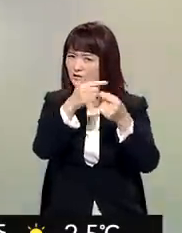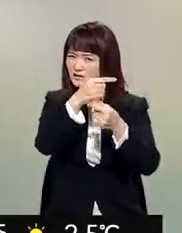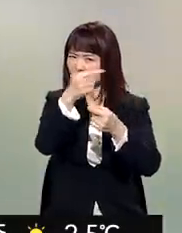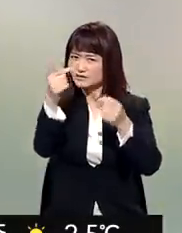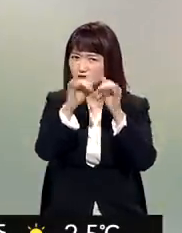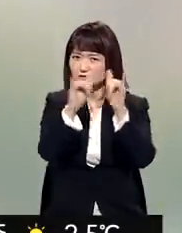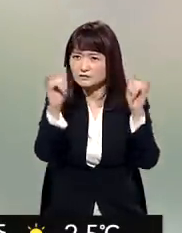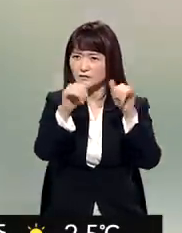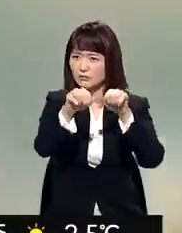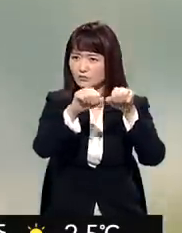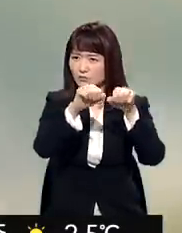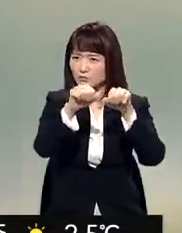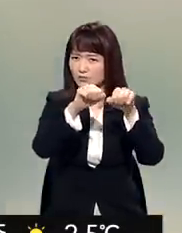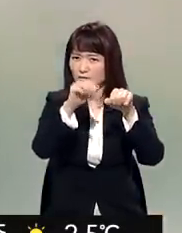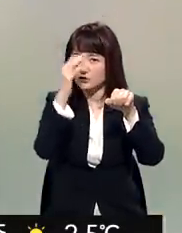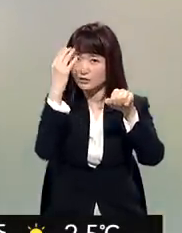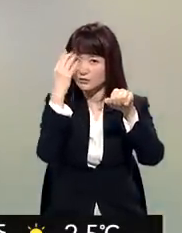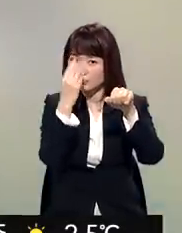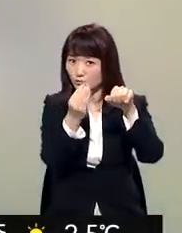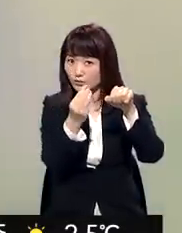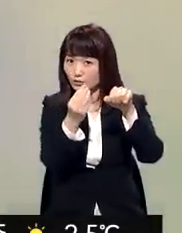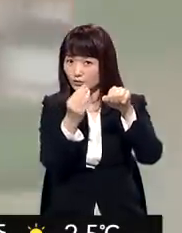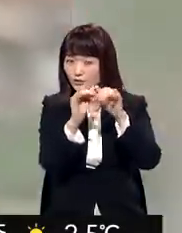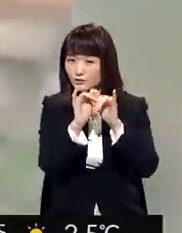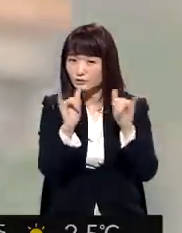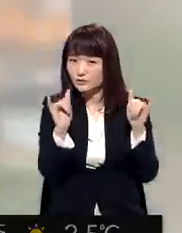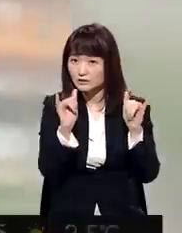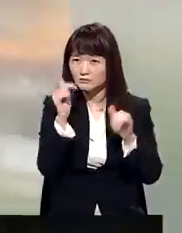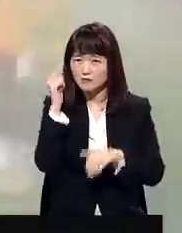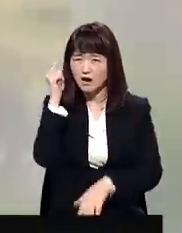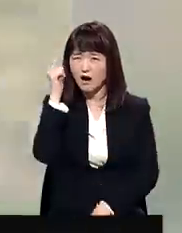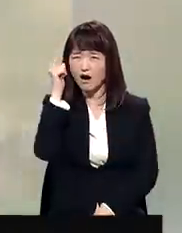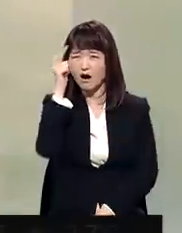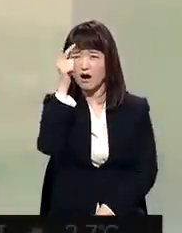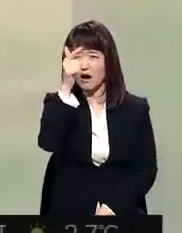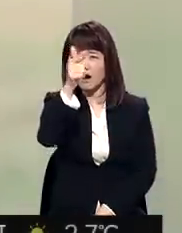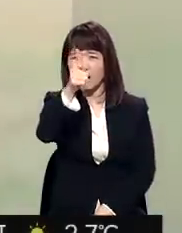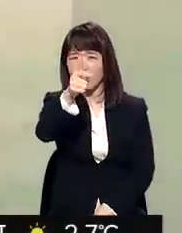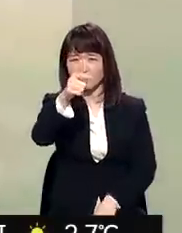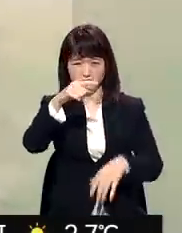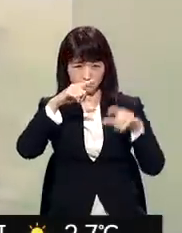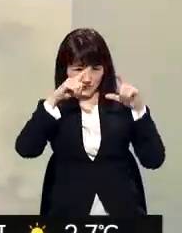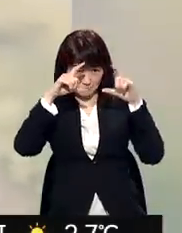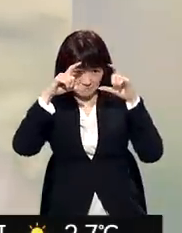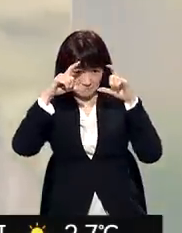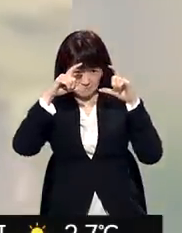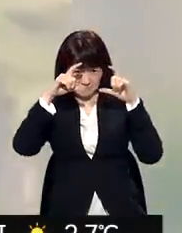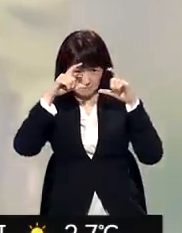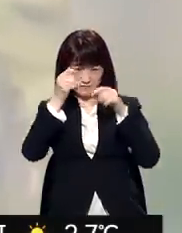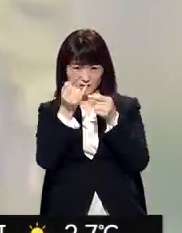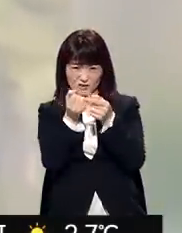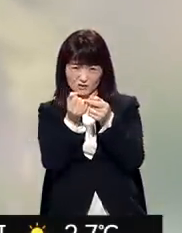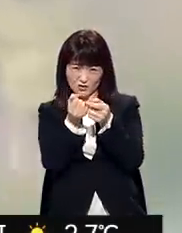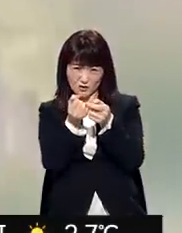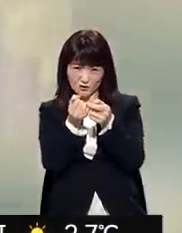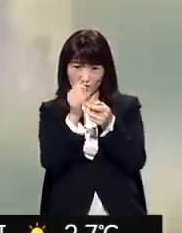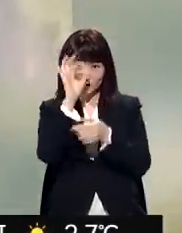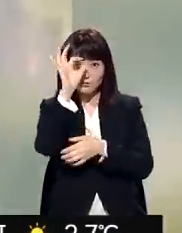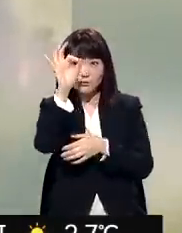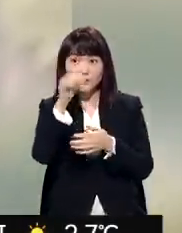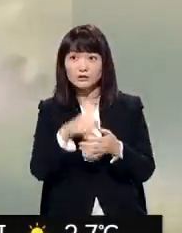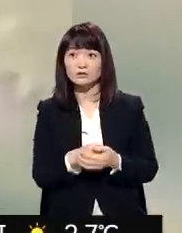큰 생명체가 움직이는 모습 지금 보이시나요 사람이라면 저렇게 멀리서 찍혔을 때 정말 개미처럼 보여야 할